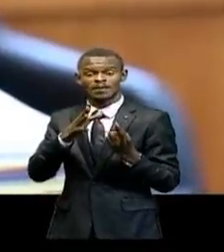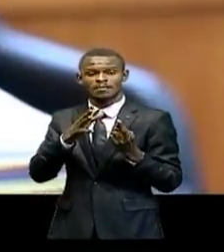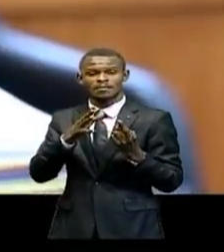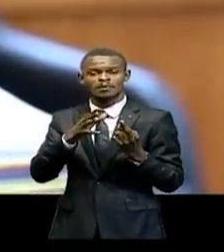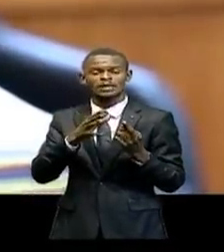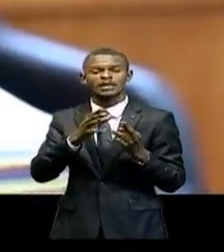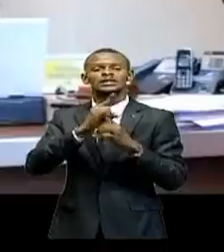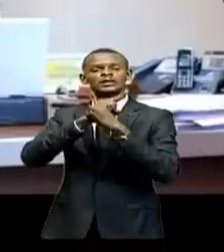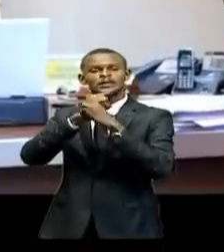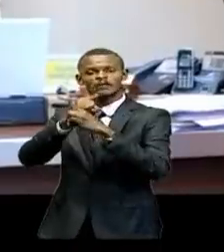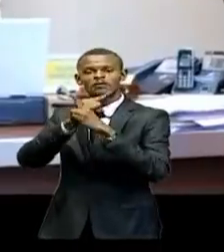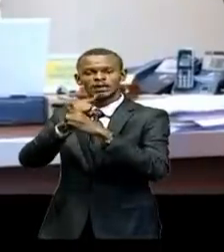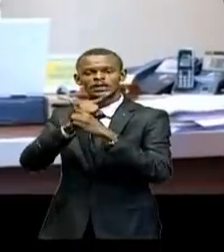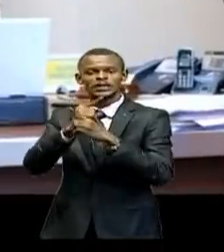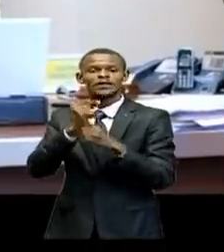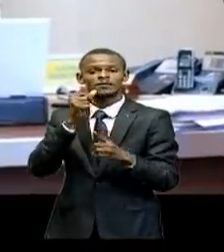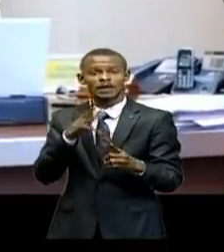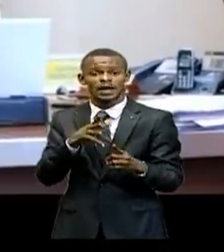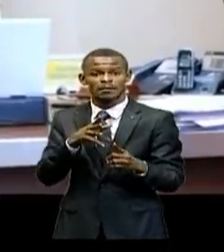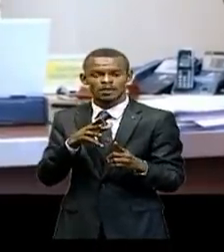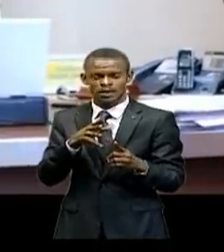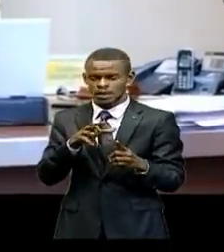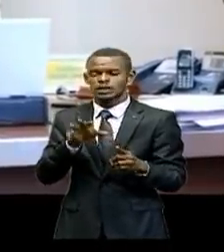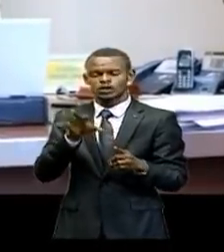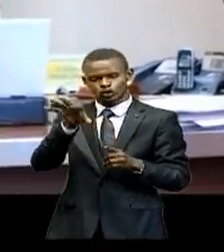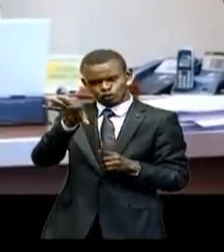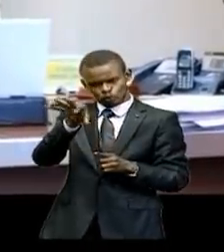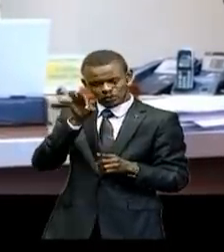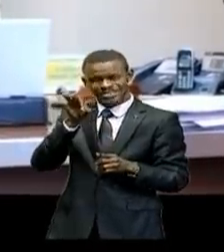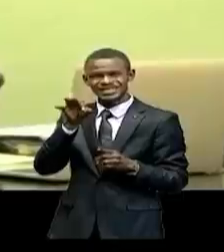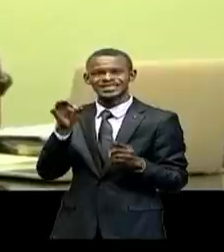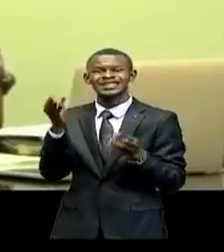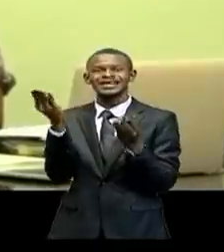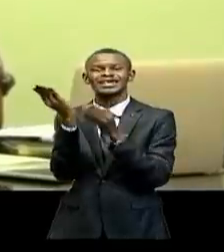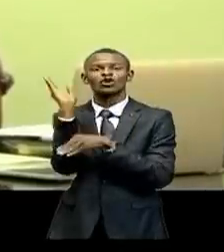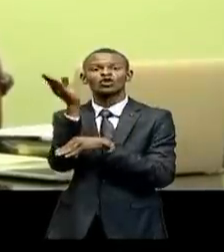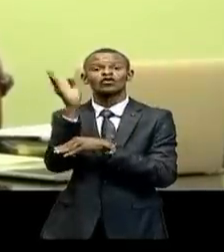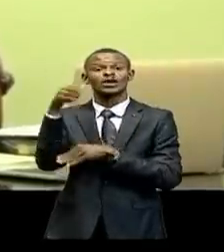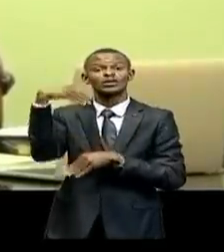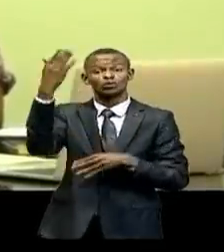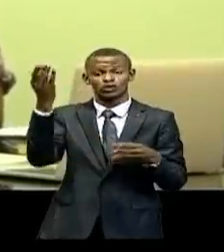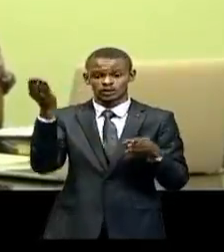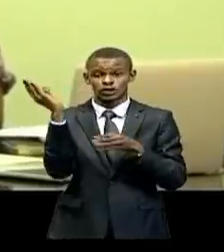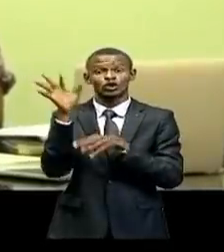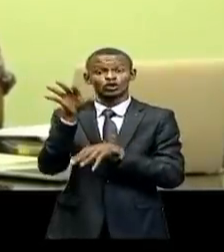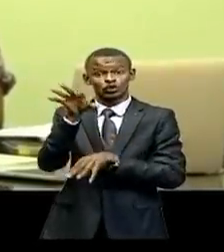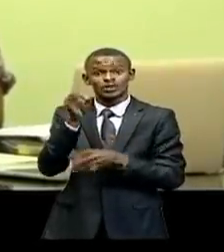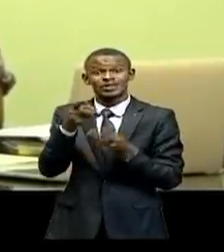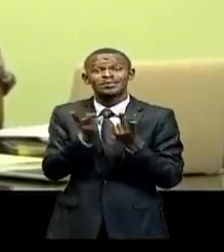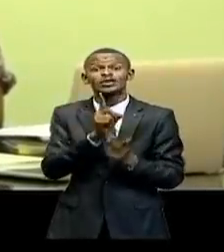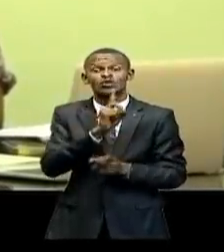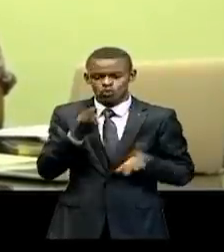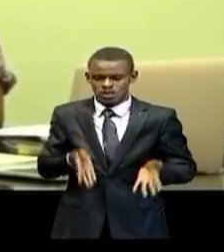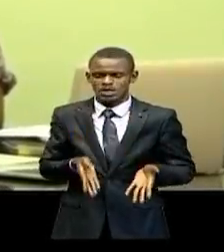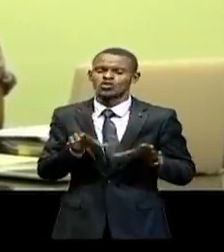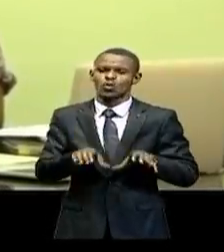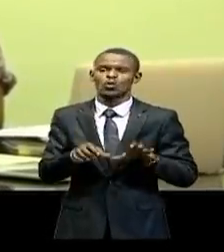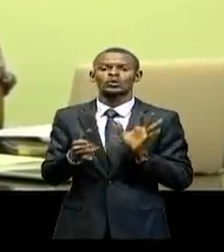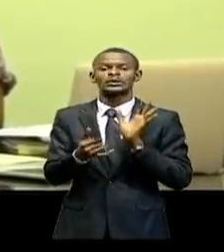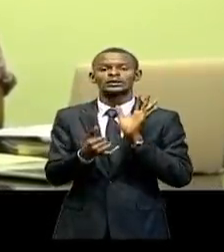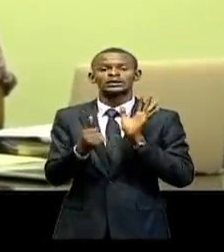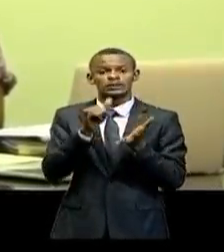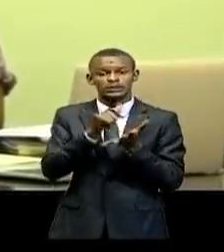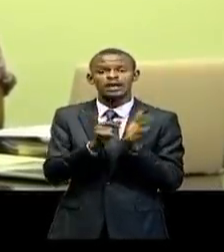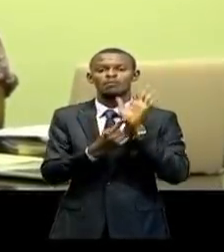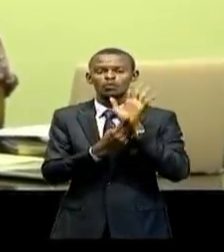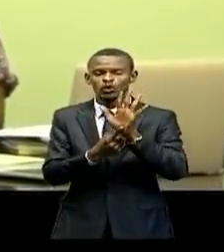porté par la République démocratique du Congo pour son organisation est une marque de reconnaissance à l'endroit de l'engagement